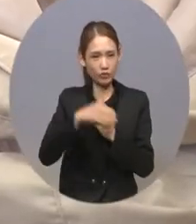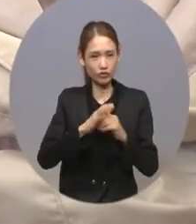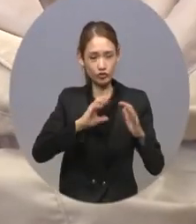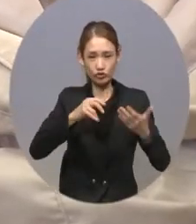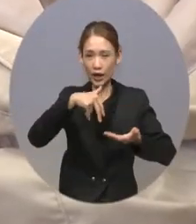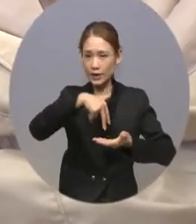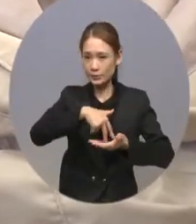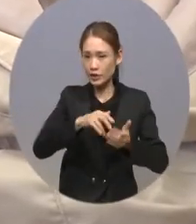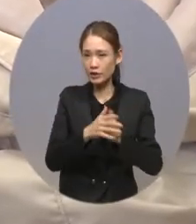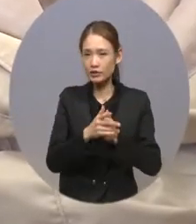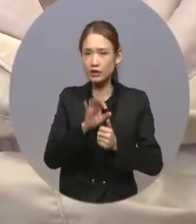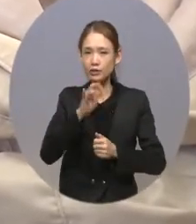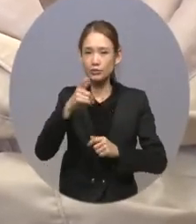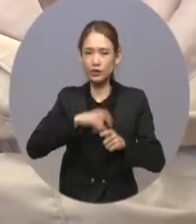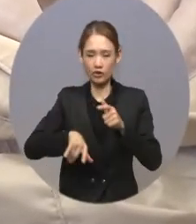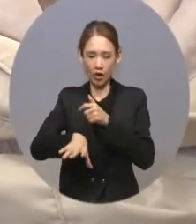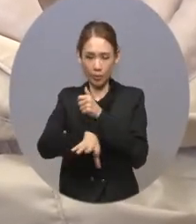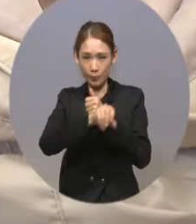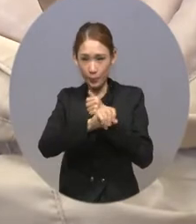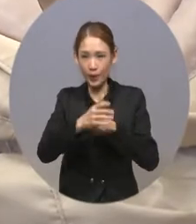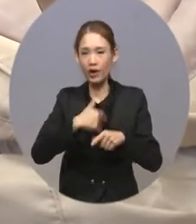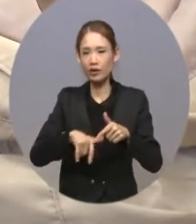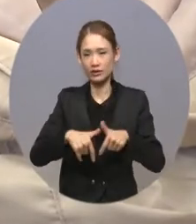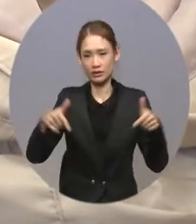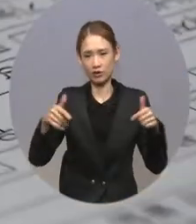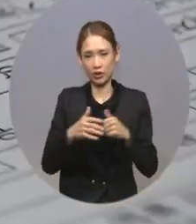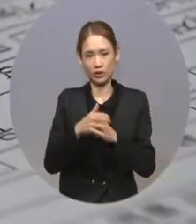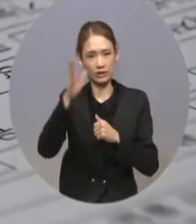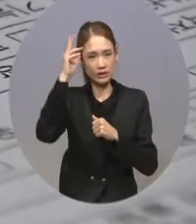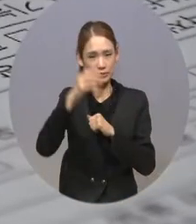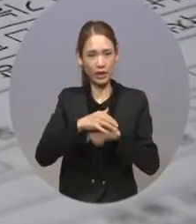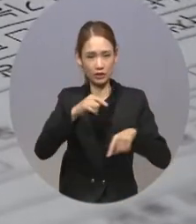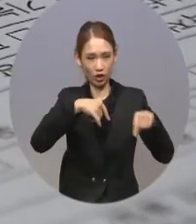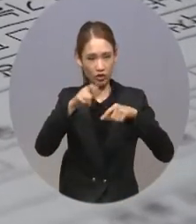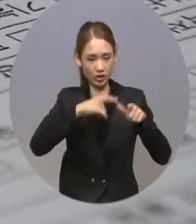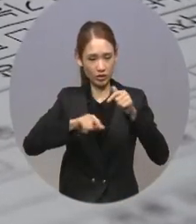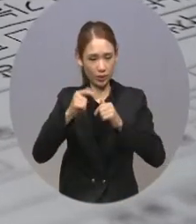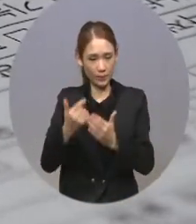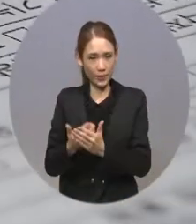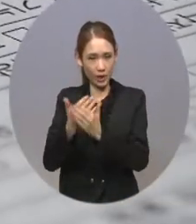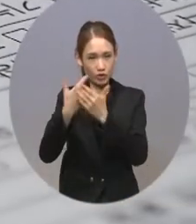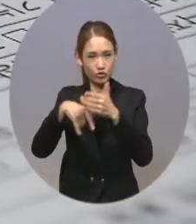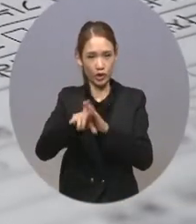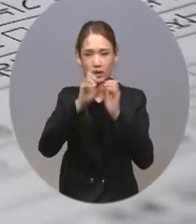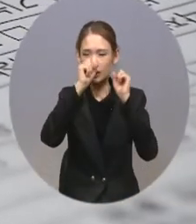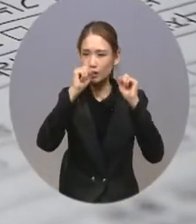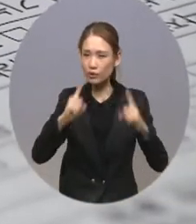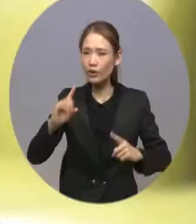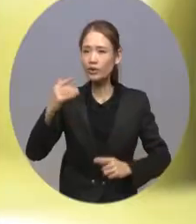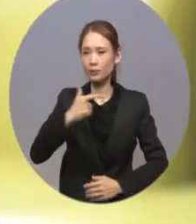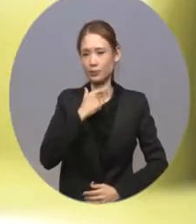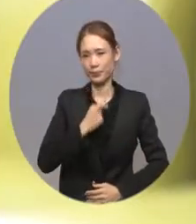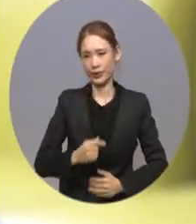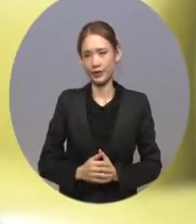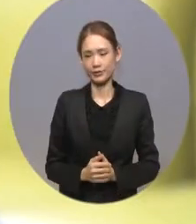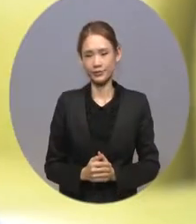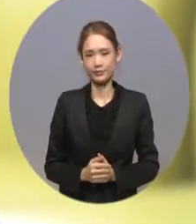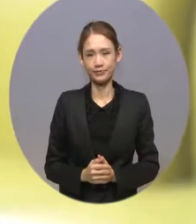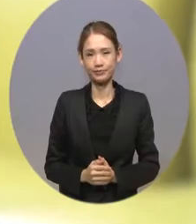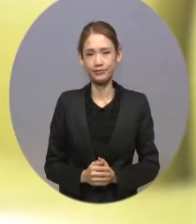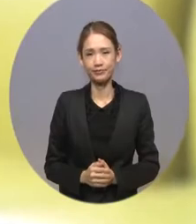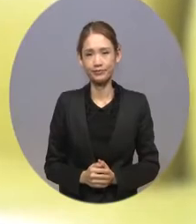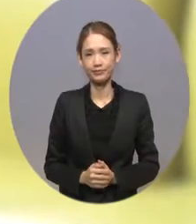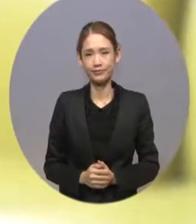국가적 차원에서 인프라를 더 확보하고 치매 정책이 한 단계 더 도약할 수 있는 계기가 되었으면 좋겠습니다.